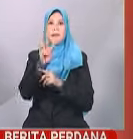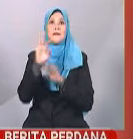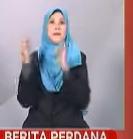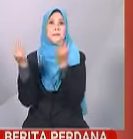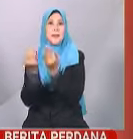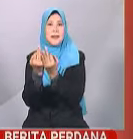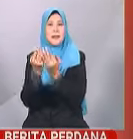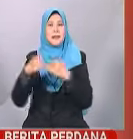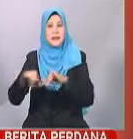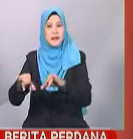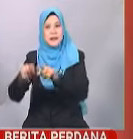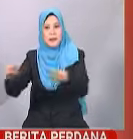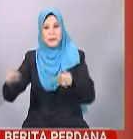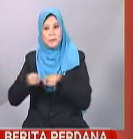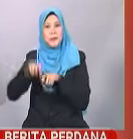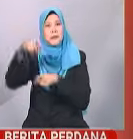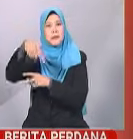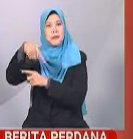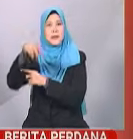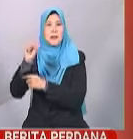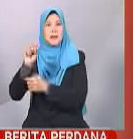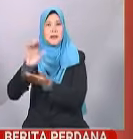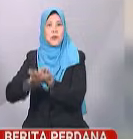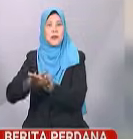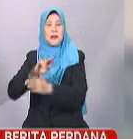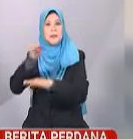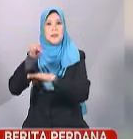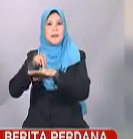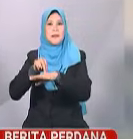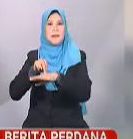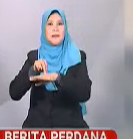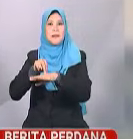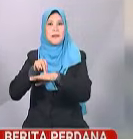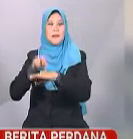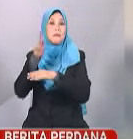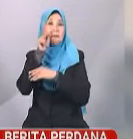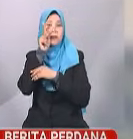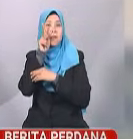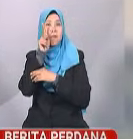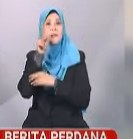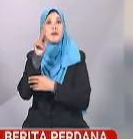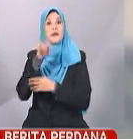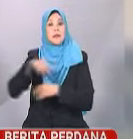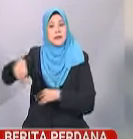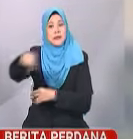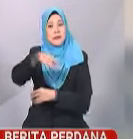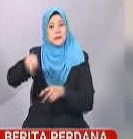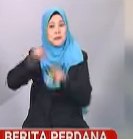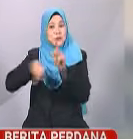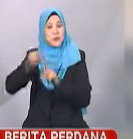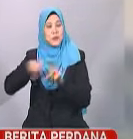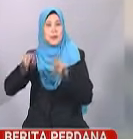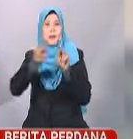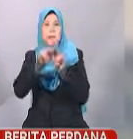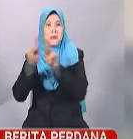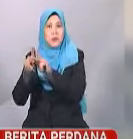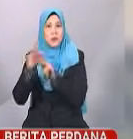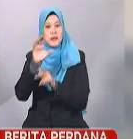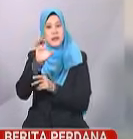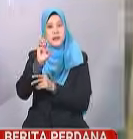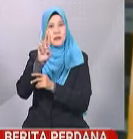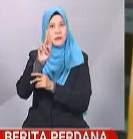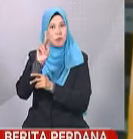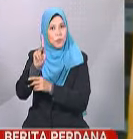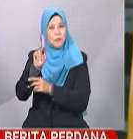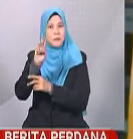keluarga masih ditempatkan di PPS Sekolah Kebangsaan Sungai Batu, Kedah. Mereka adalah penduduk Kampung Ceruk Meranti yang dilanda